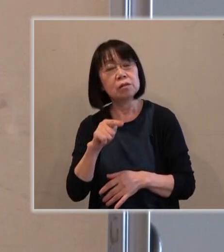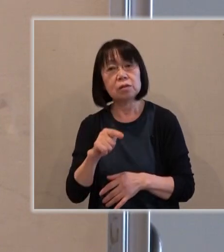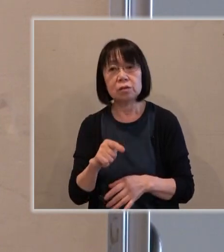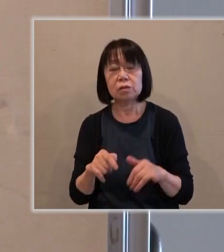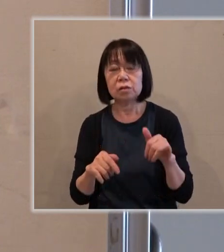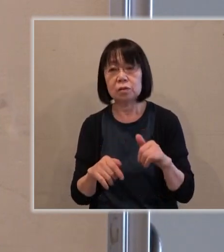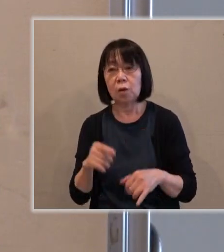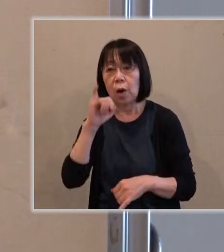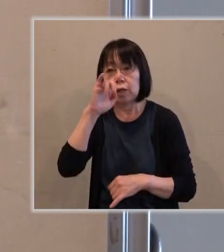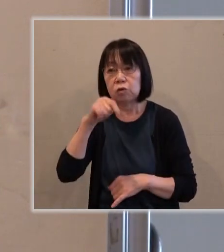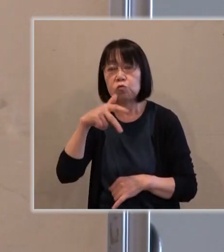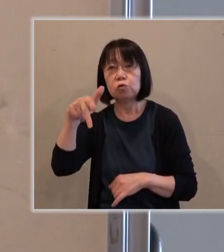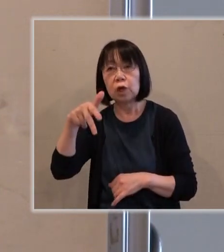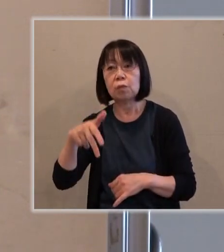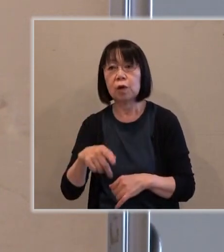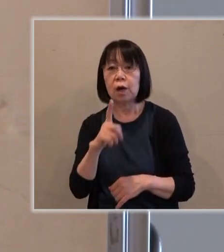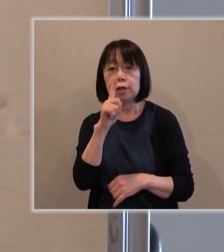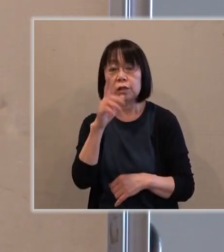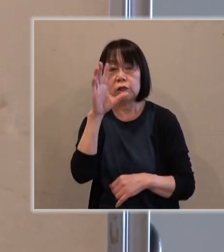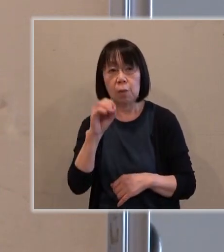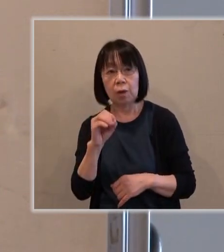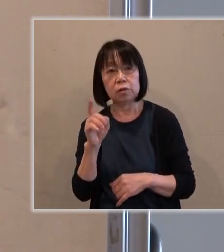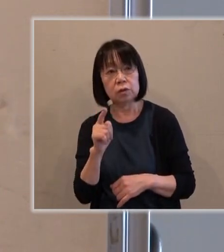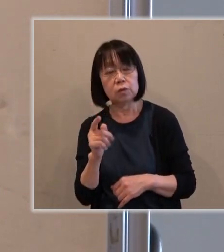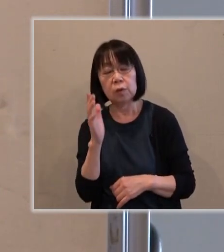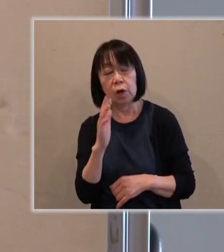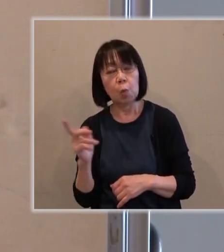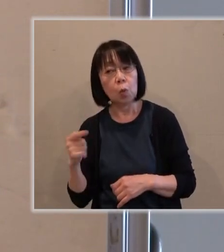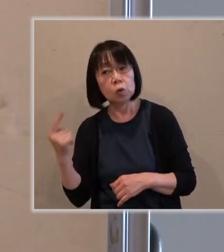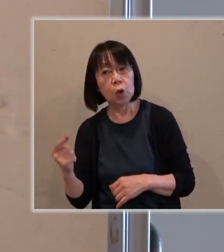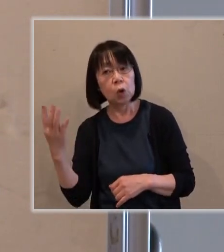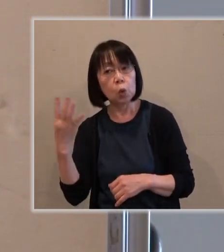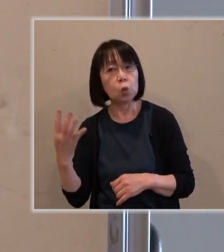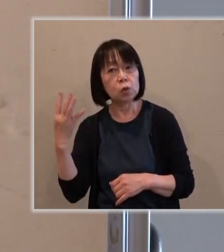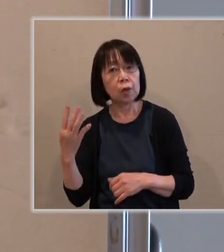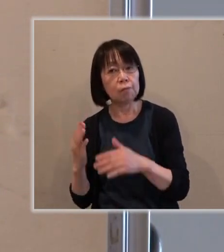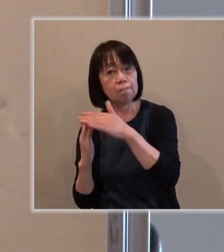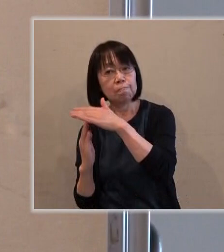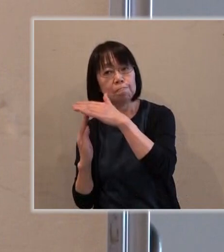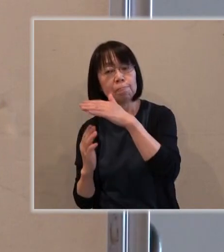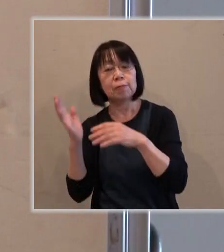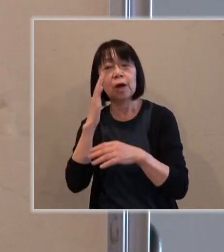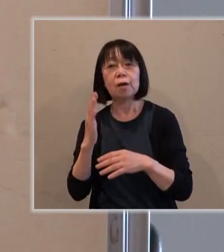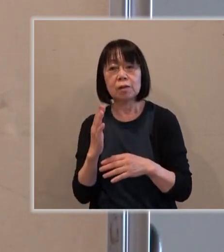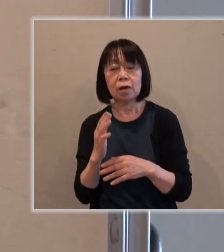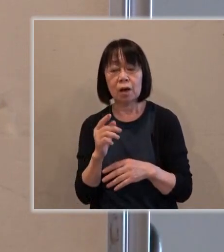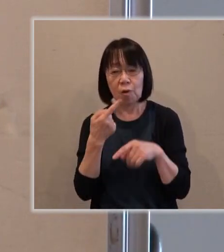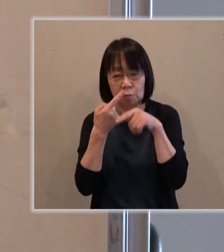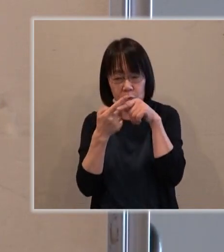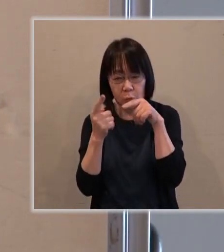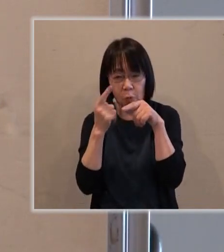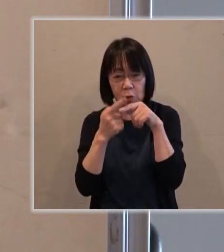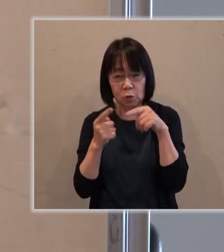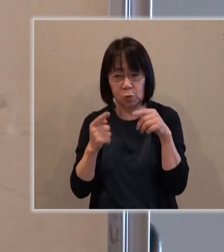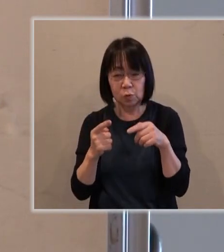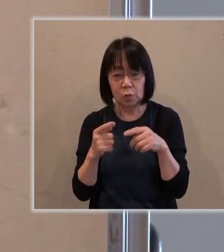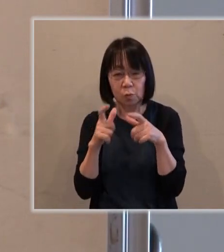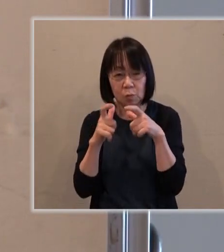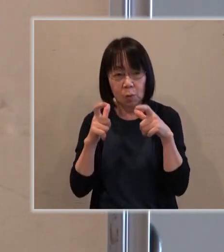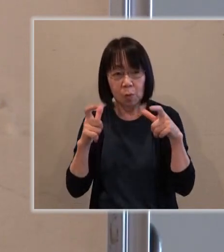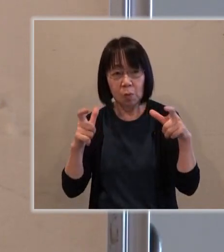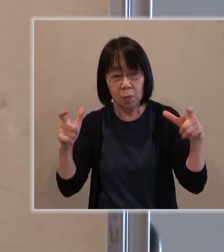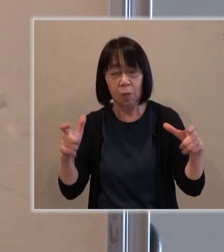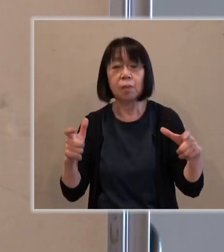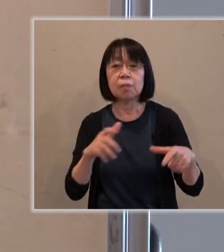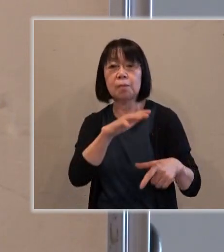が1つと、もう1つが4000弱みたいな感じで、まあ、ちょっとずつちょっとずつやっぱ形にしていって、皆さんのこれ札幌